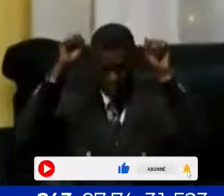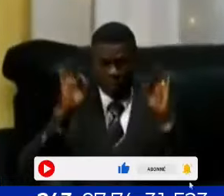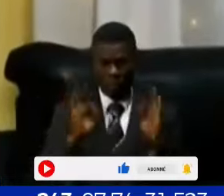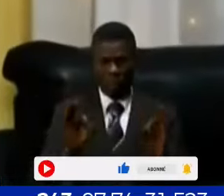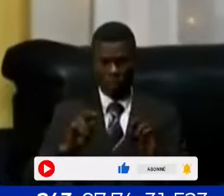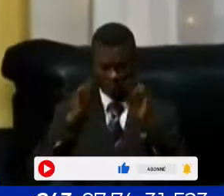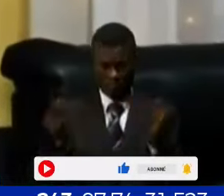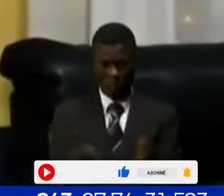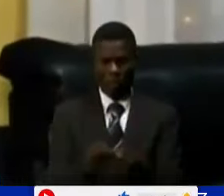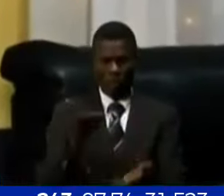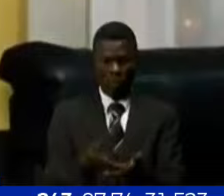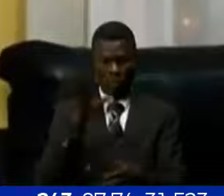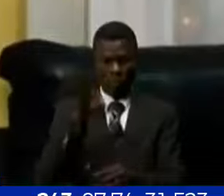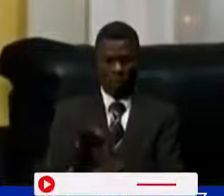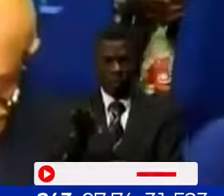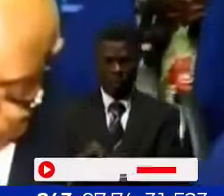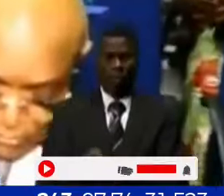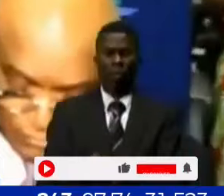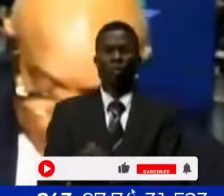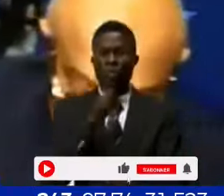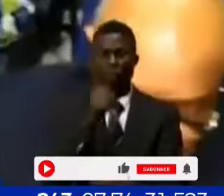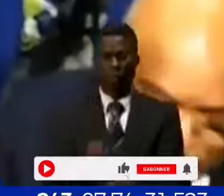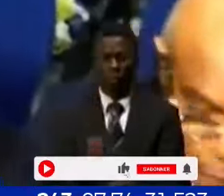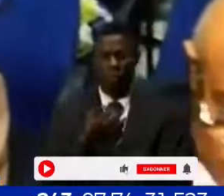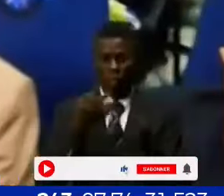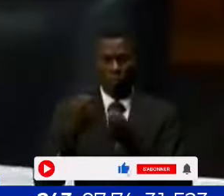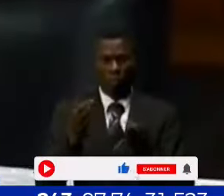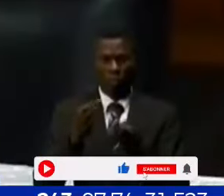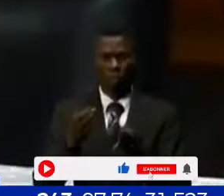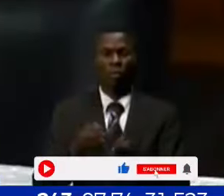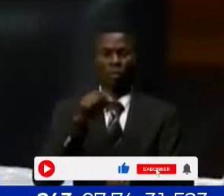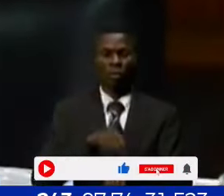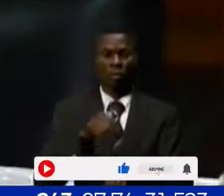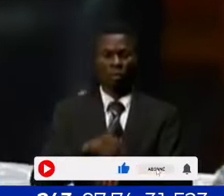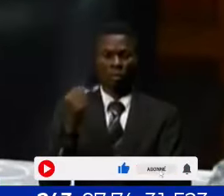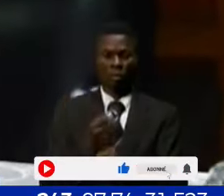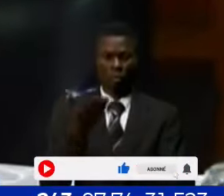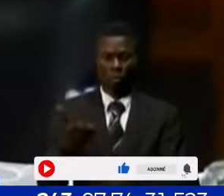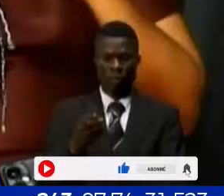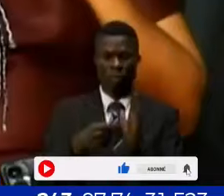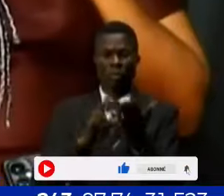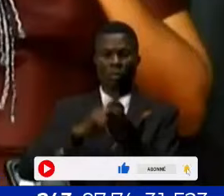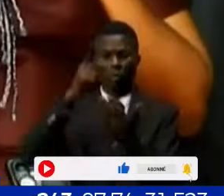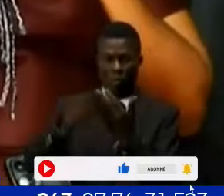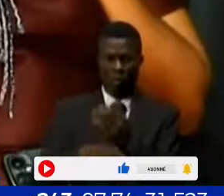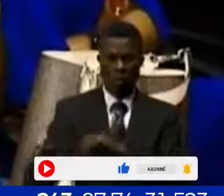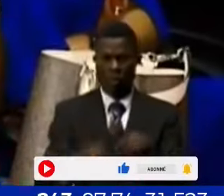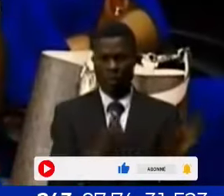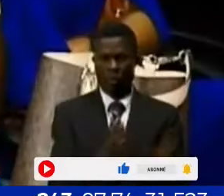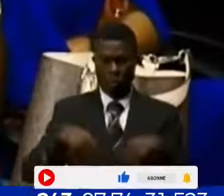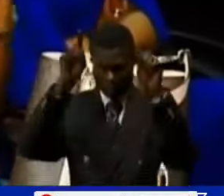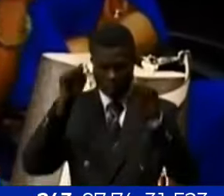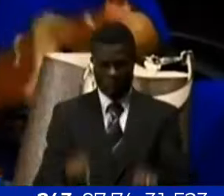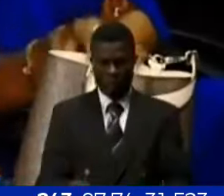de cette commission élue par ses pairs, à définir son mandat et présenter les grandes lignes des actions à mener cette